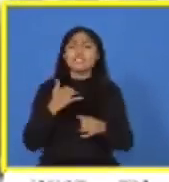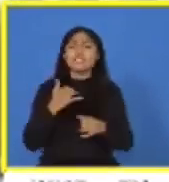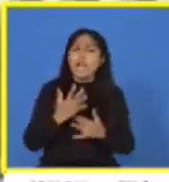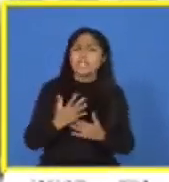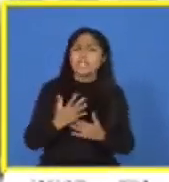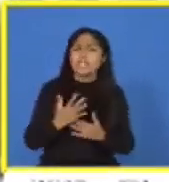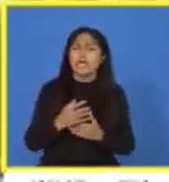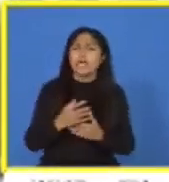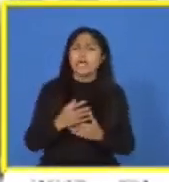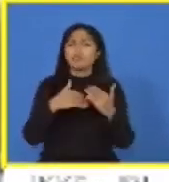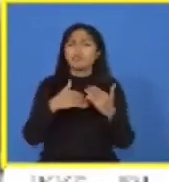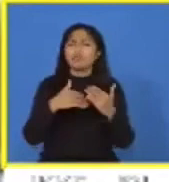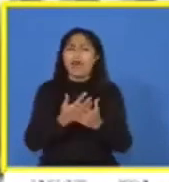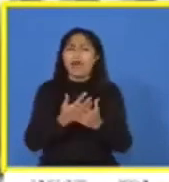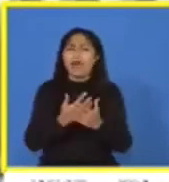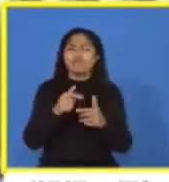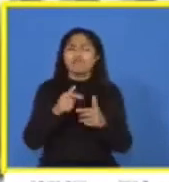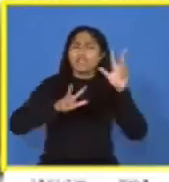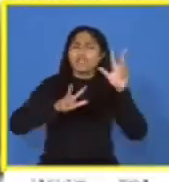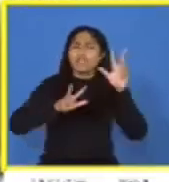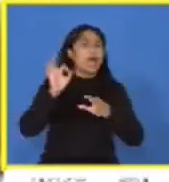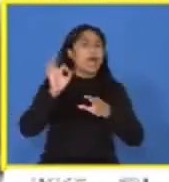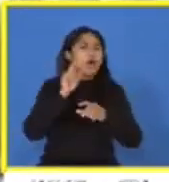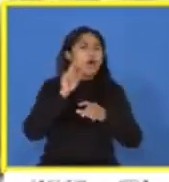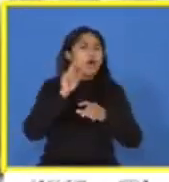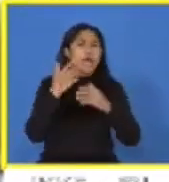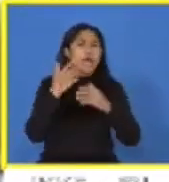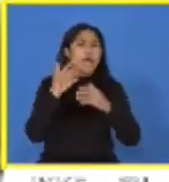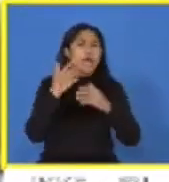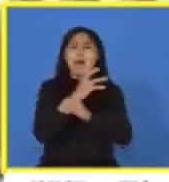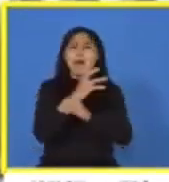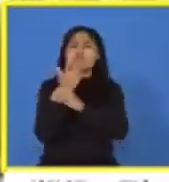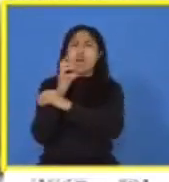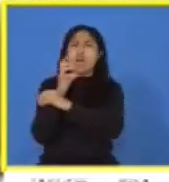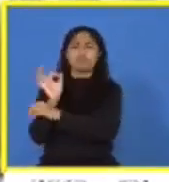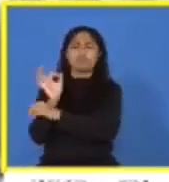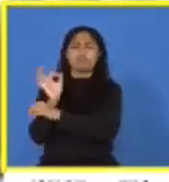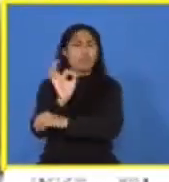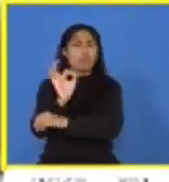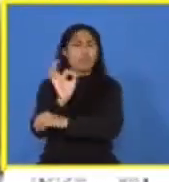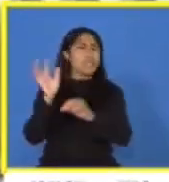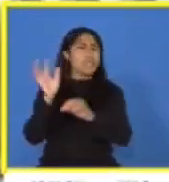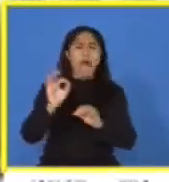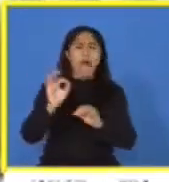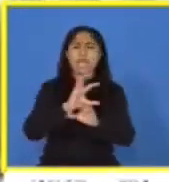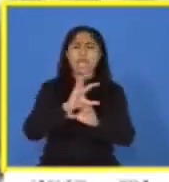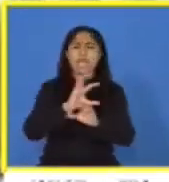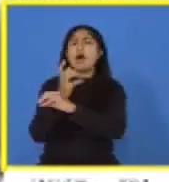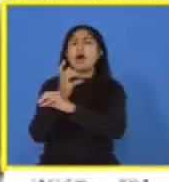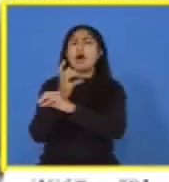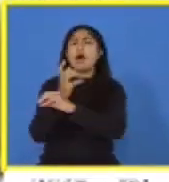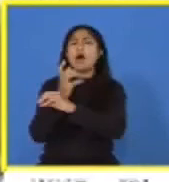NTT tidak ada yang tidak punya ambulans. Kemudian tentang ketersediaan oksigen, tentunya